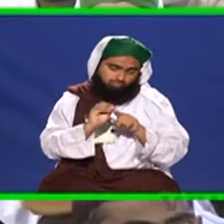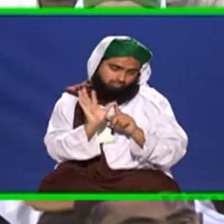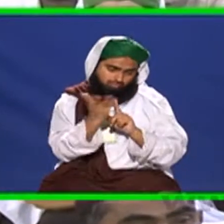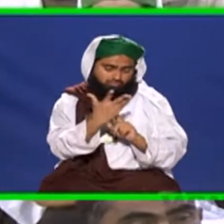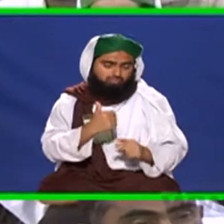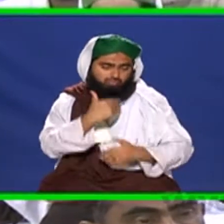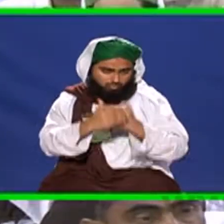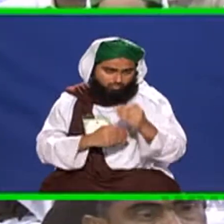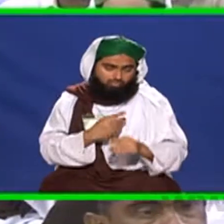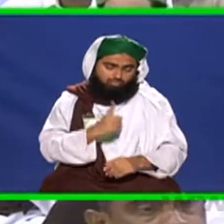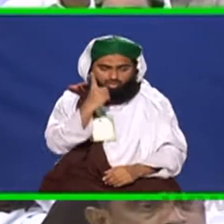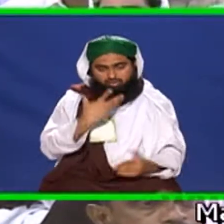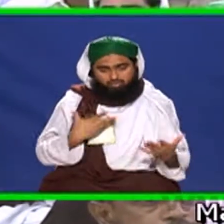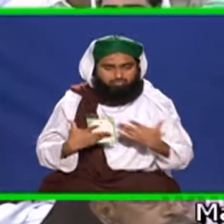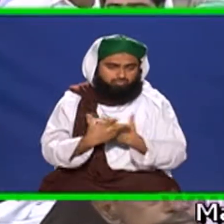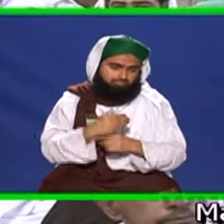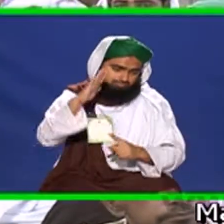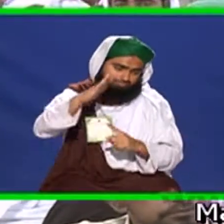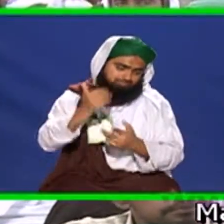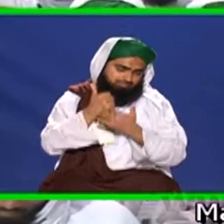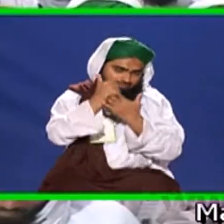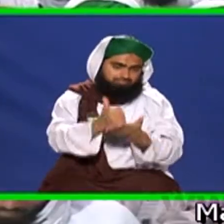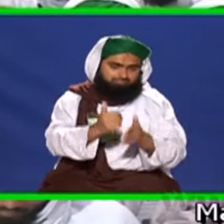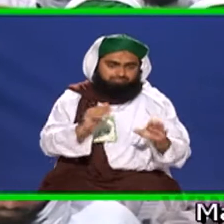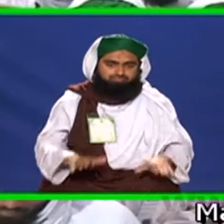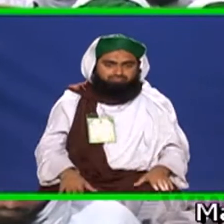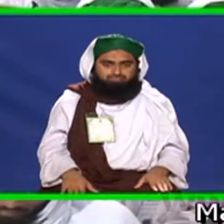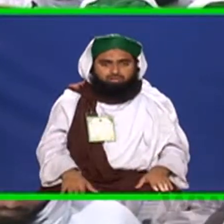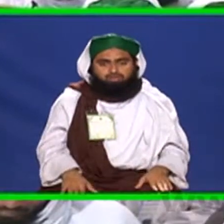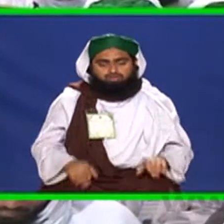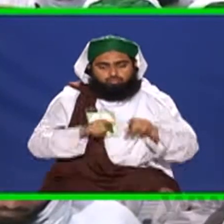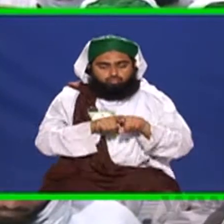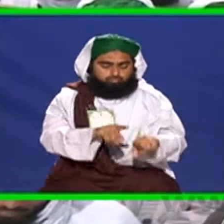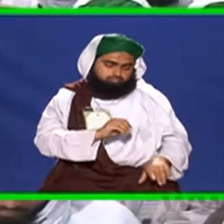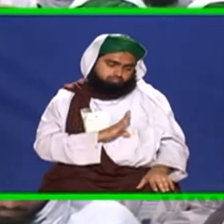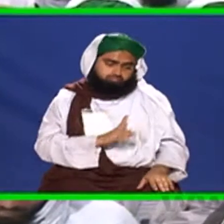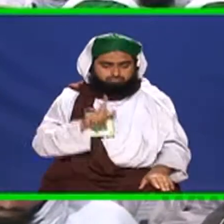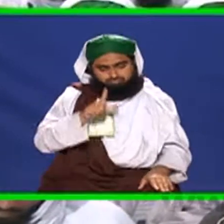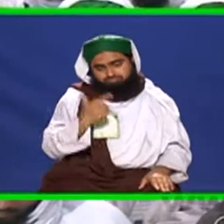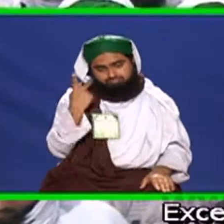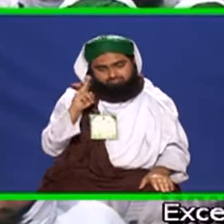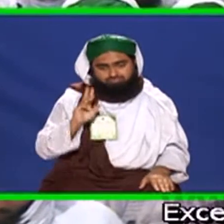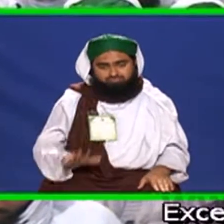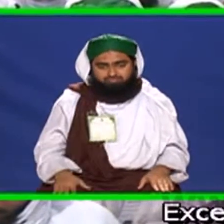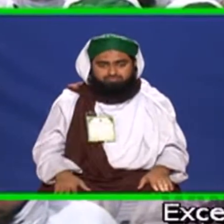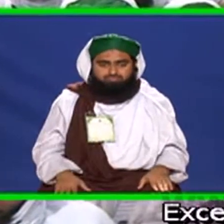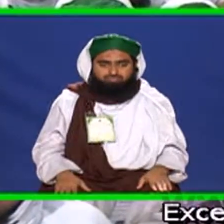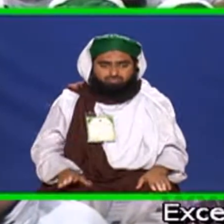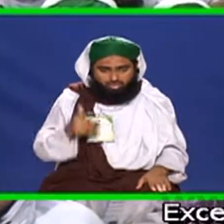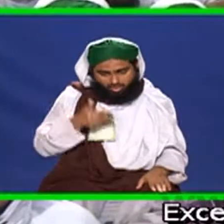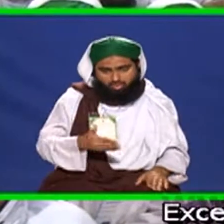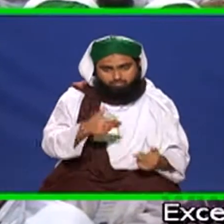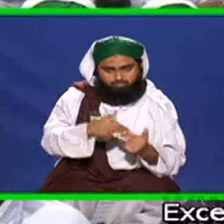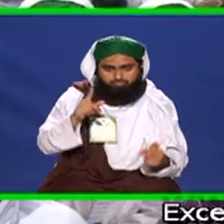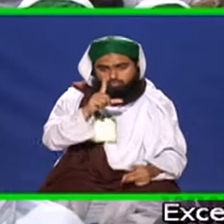भी अपनाइए। अल्लाह ताला आप पर फजल करम फरमाए। सुन्नतों की मोहब्बत है। अभी मैंने जो फजाइल